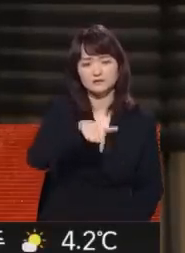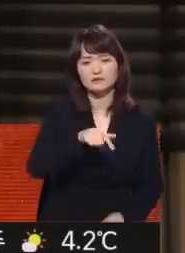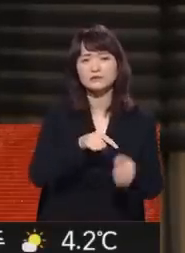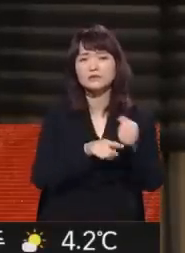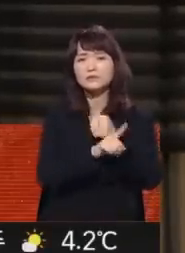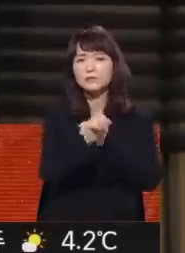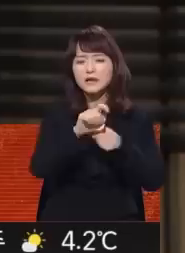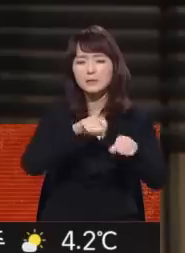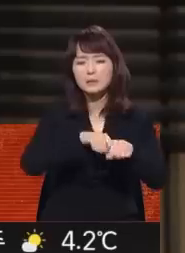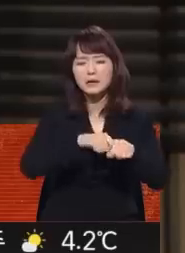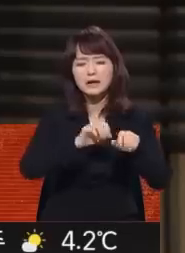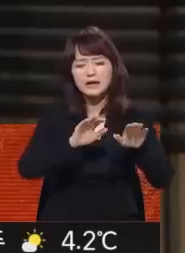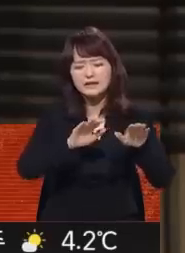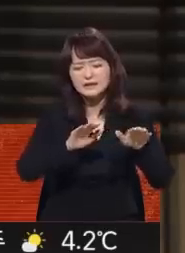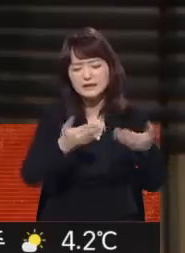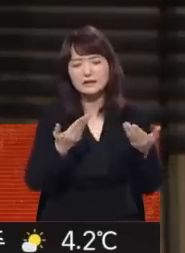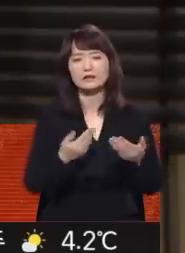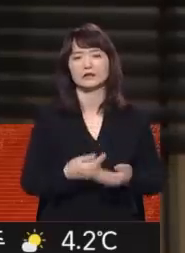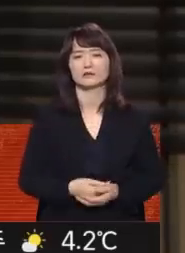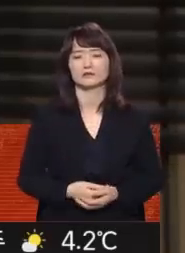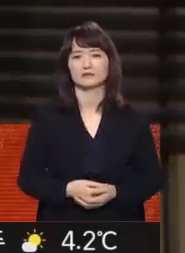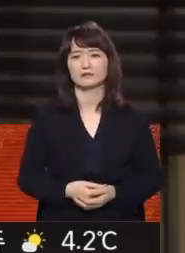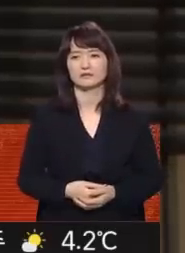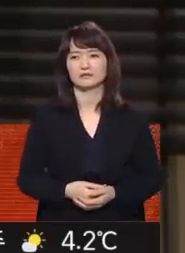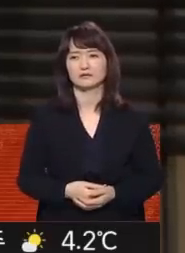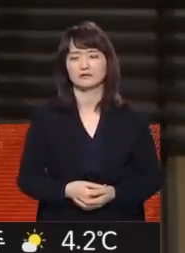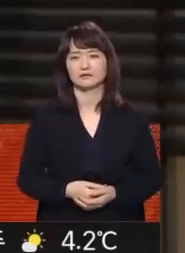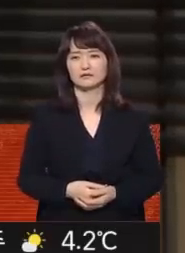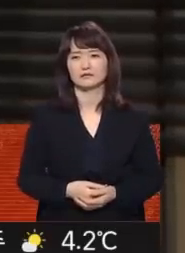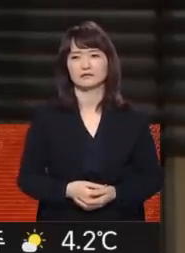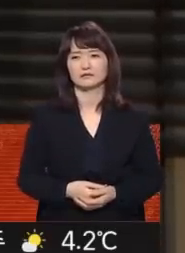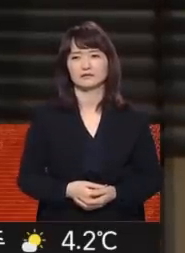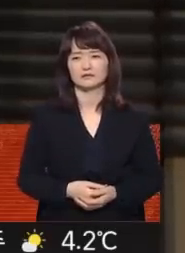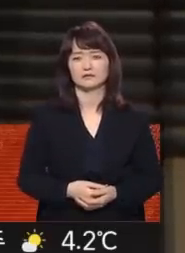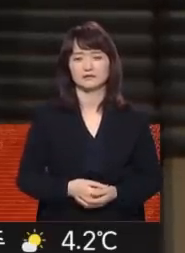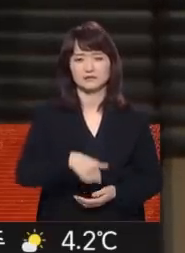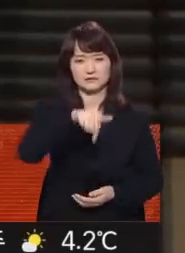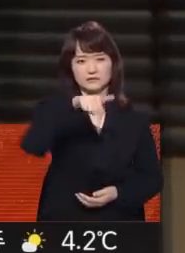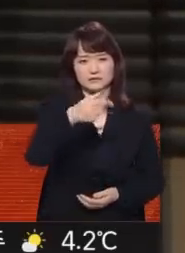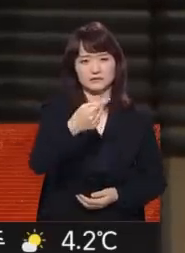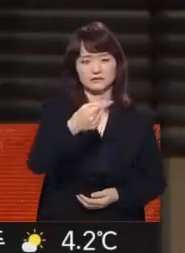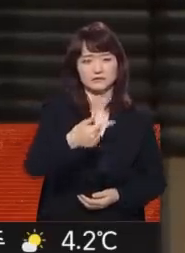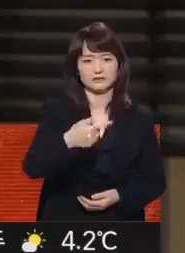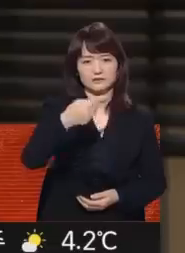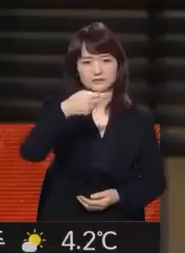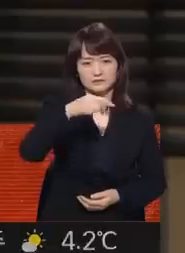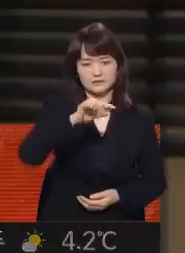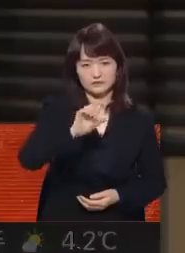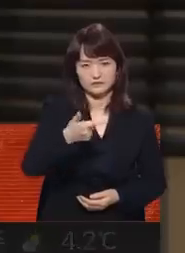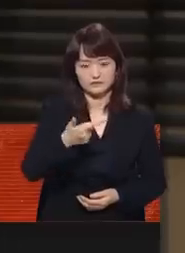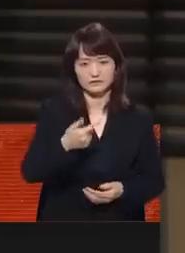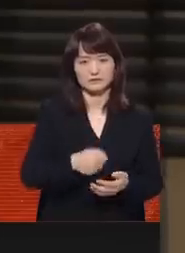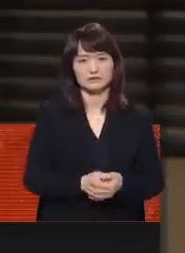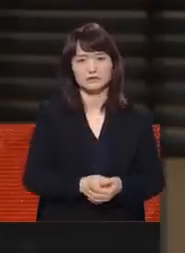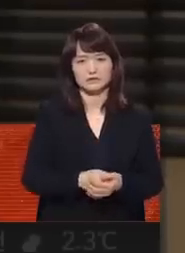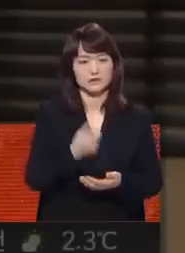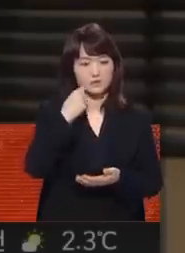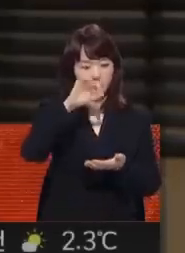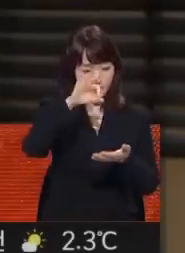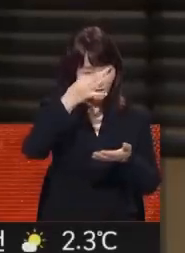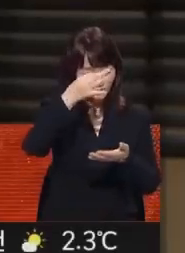약한 징계 수준입니다 근신도 있고 감봉도 있고 예컨대 정직도 있다면 견책이라는 거는 그냥